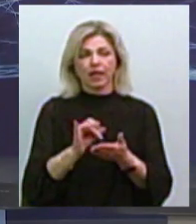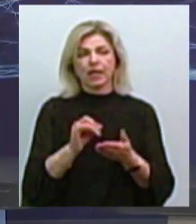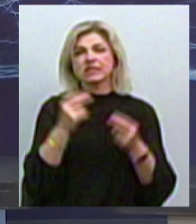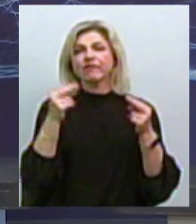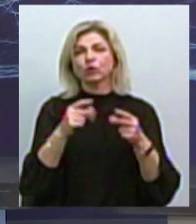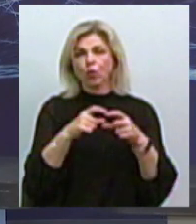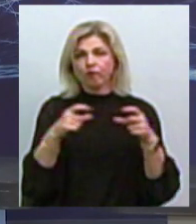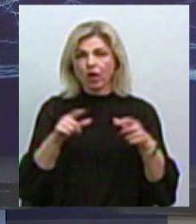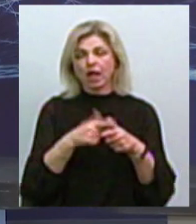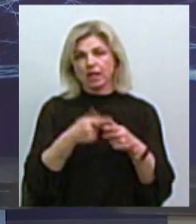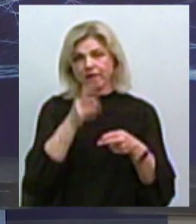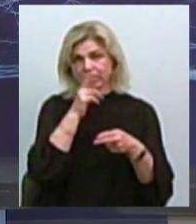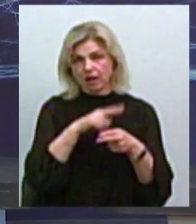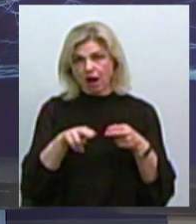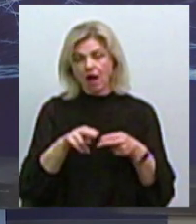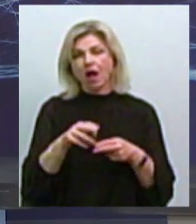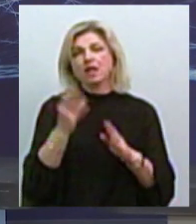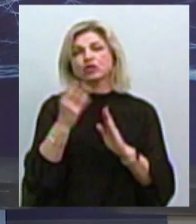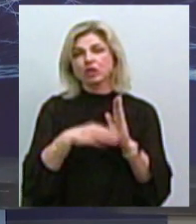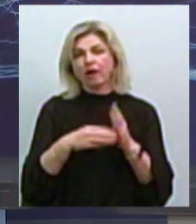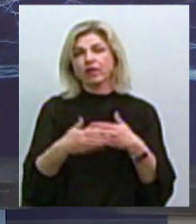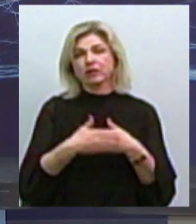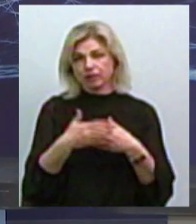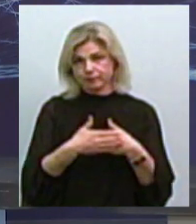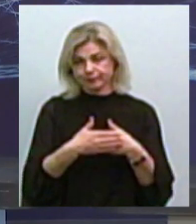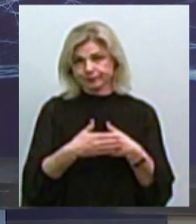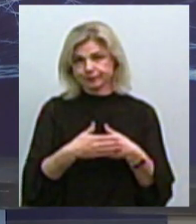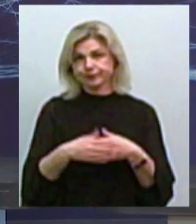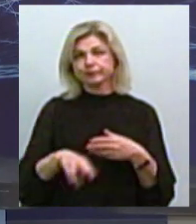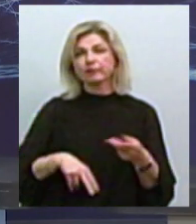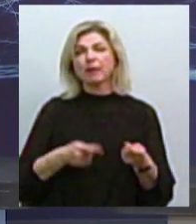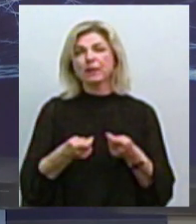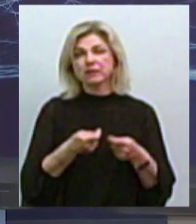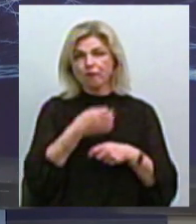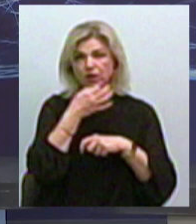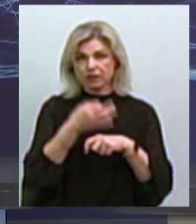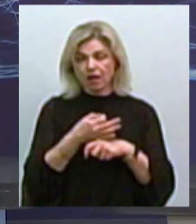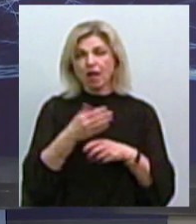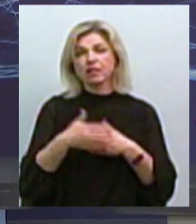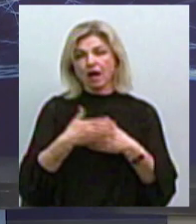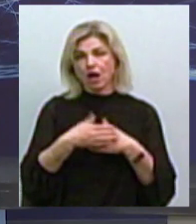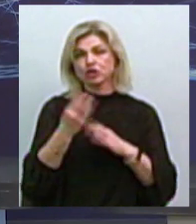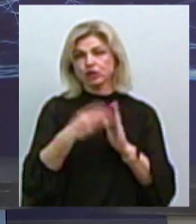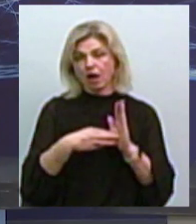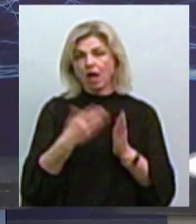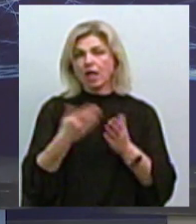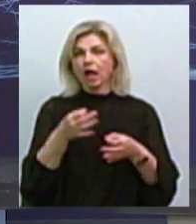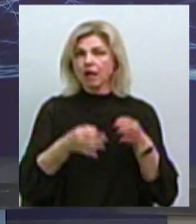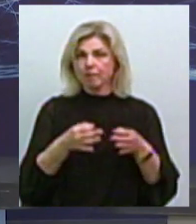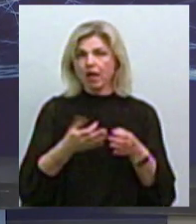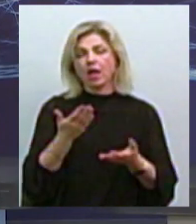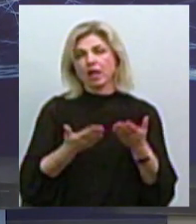або його втрату. Адміністративна відповідальність карається штрафами. У разі, якщо кримінальна відповідальність – це у разі, якщо